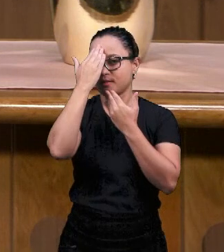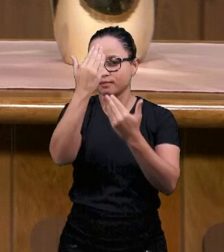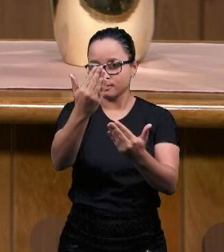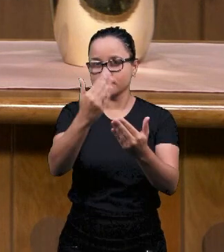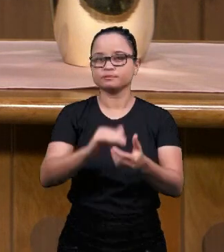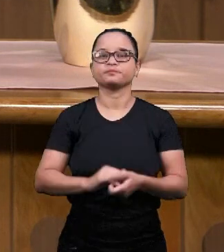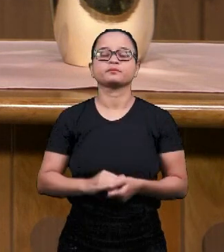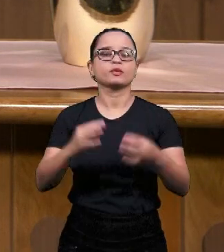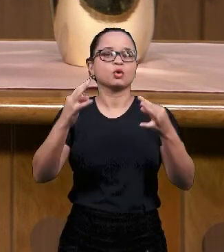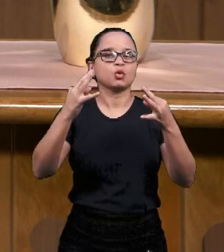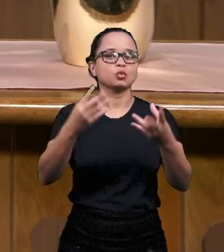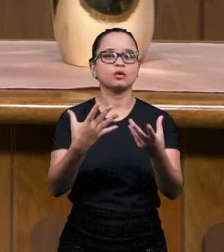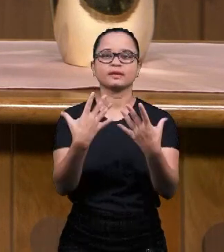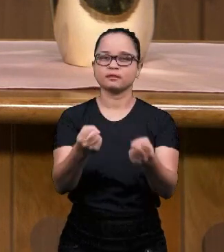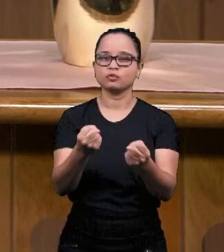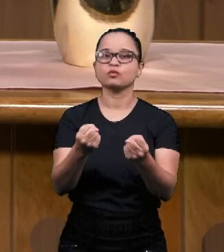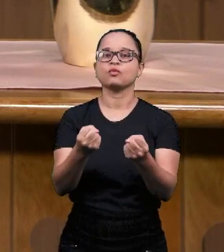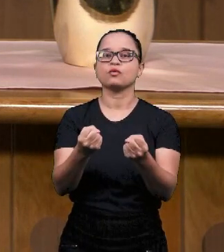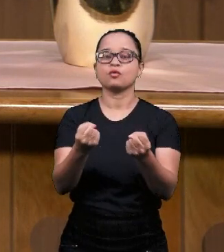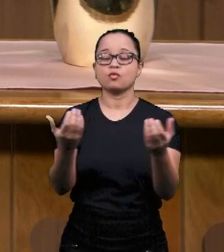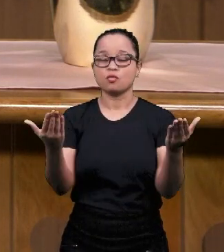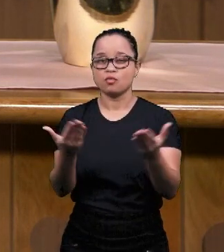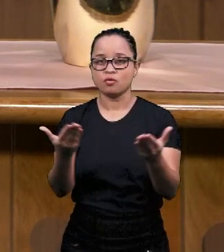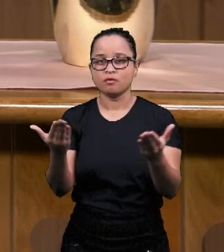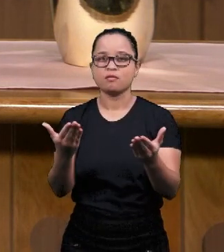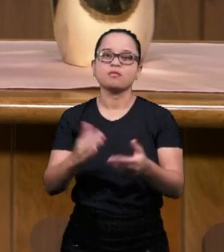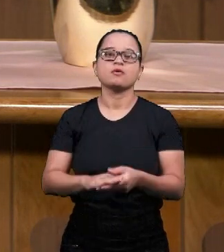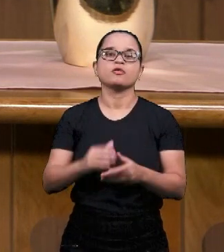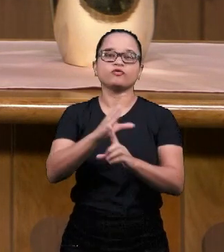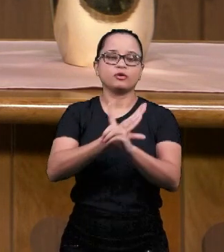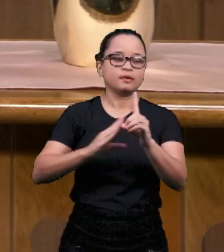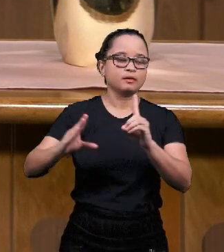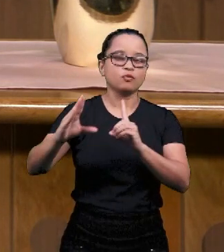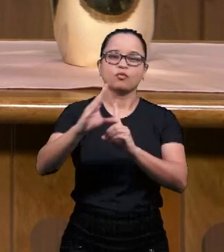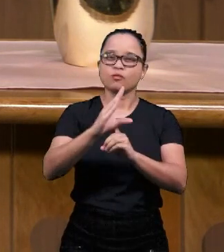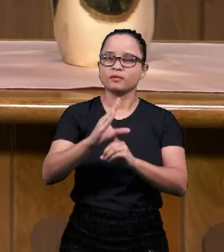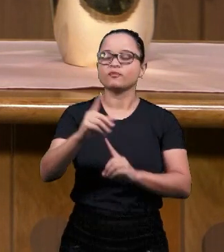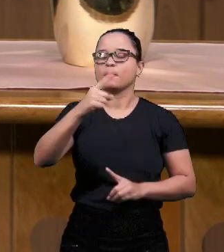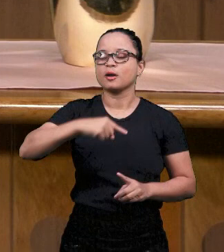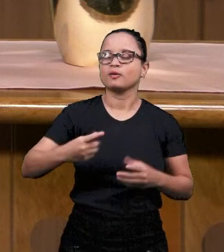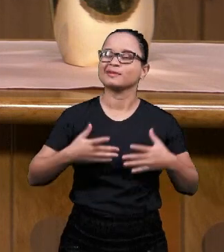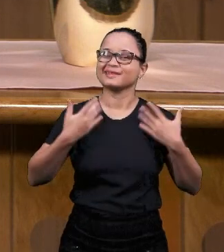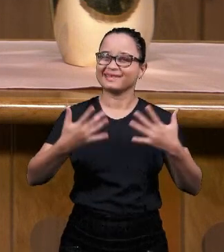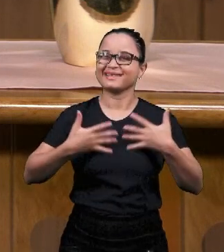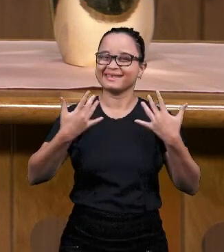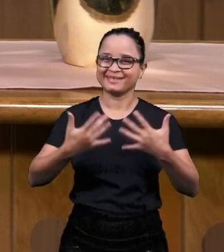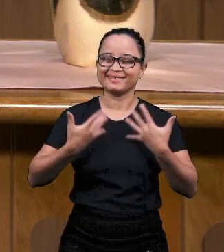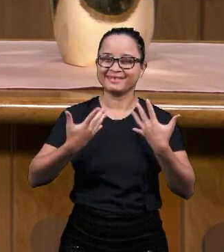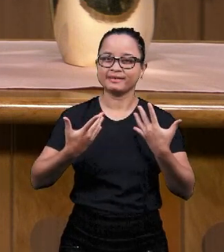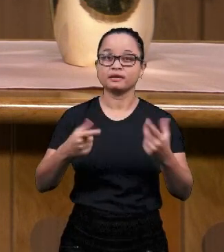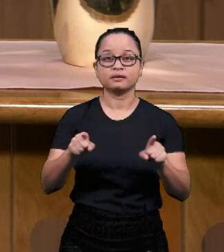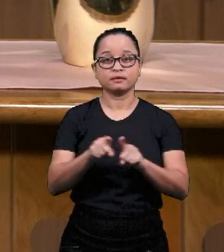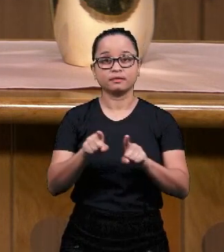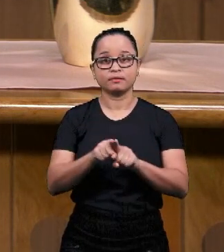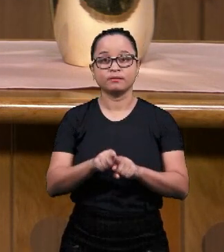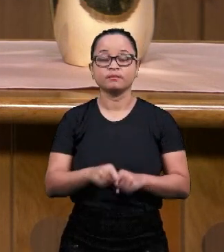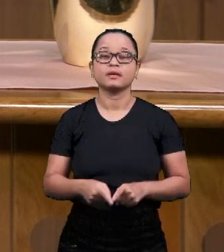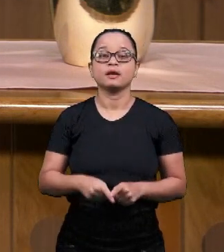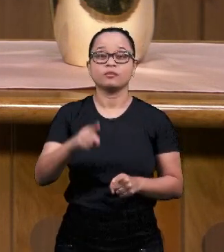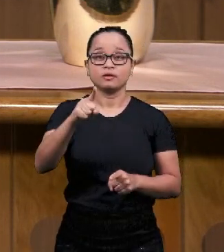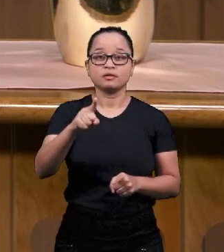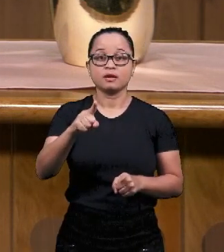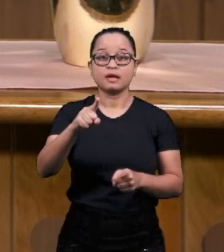вы присоединились к нам, поучаствовать в этом богослужении. Для нас это большая разница. И